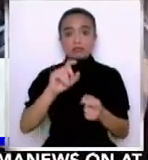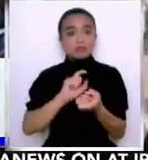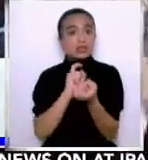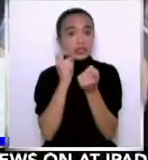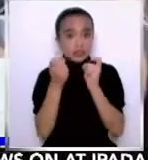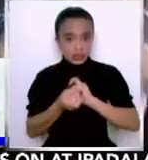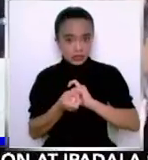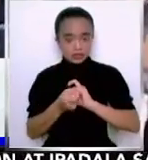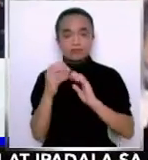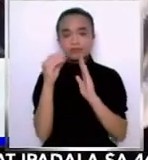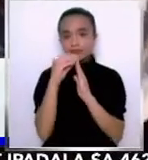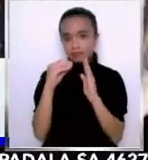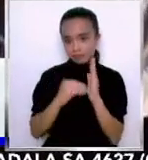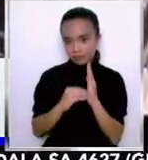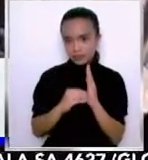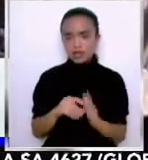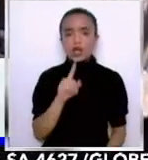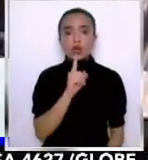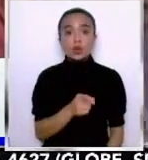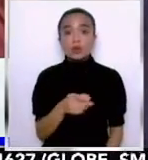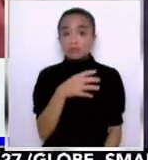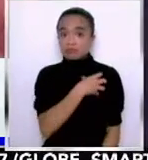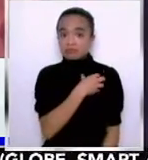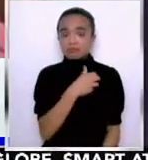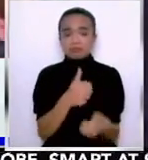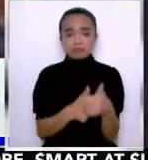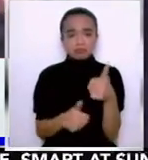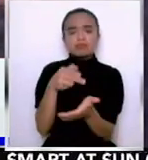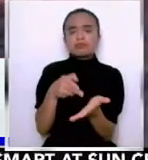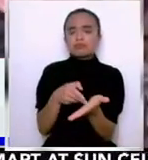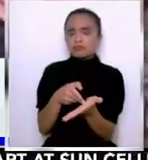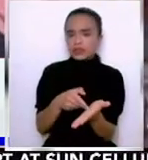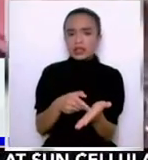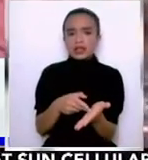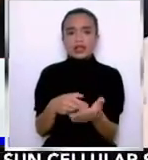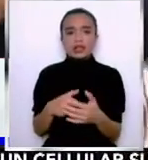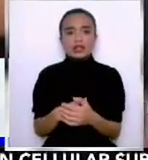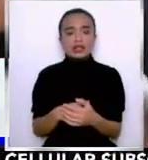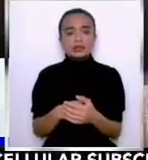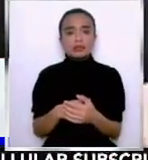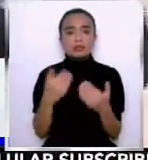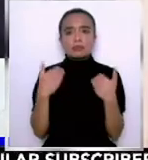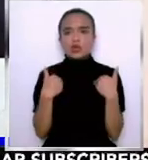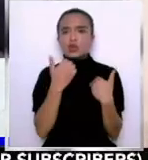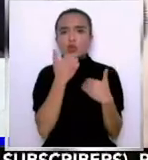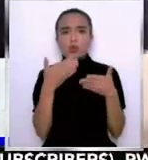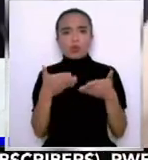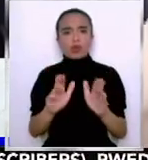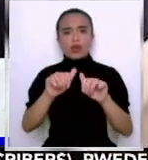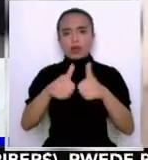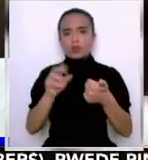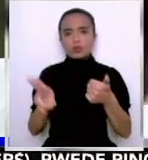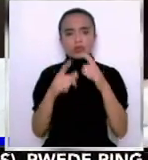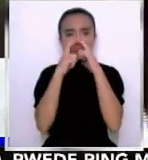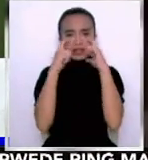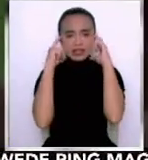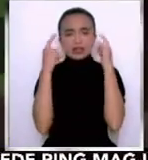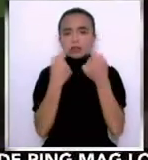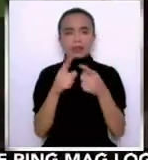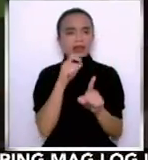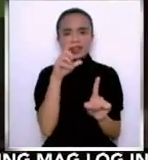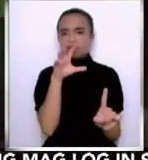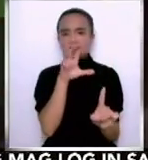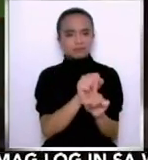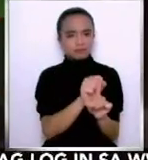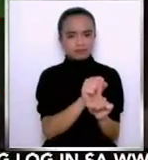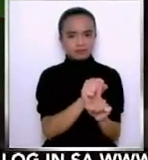ordinance. Aminado ang hepe na may ilan na hindi sinusuot ng tama ang face mask, subalit hindi nila ito hinuhuli. Katugay pong